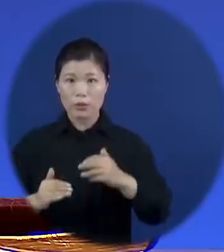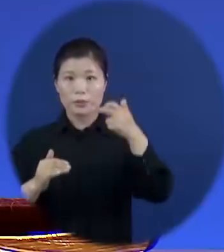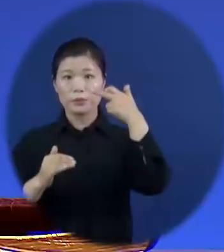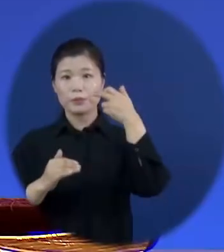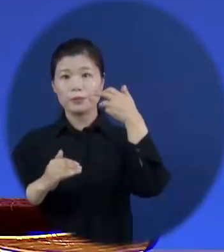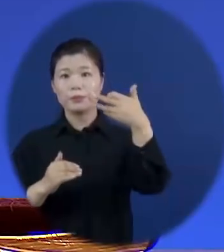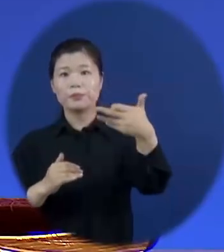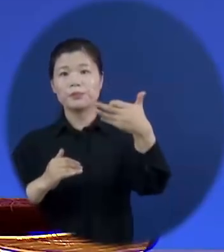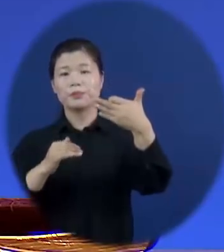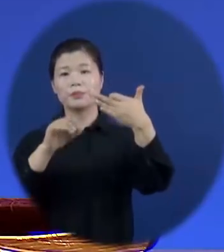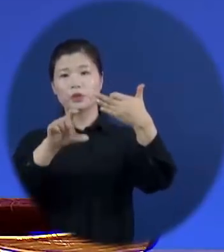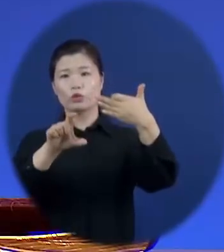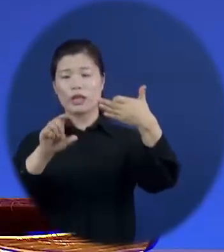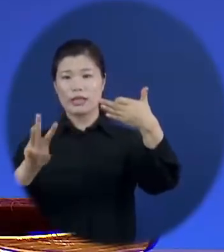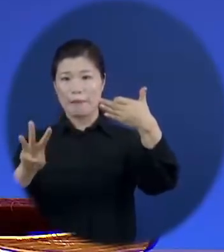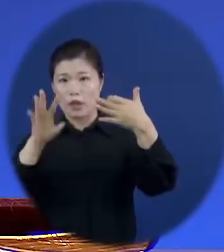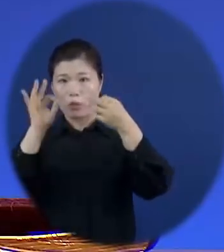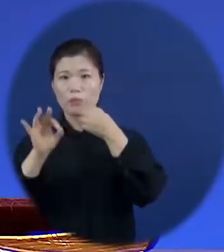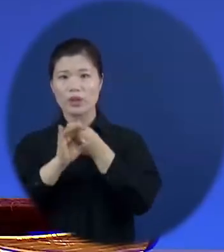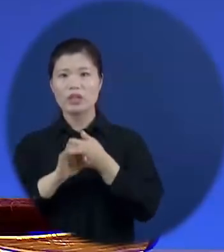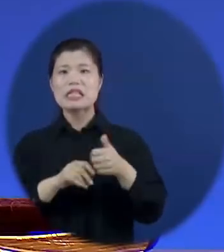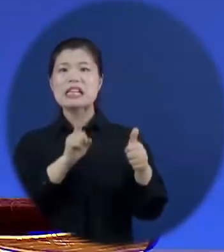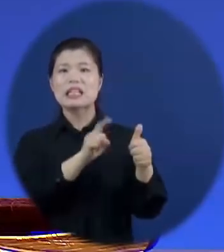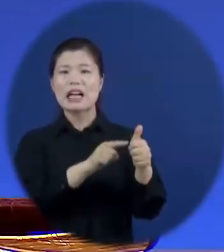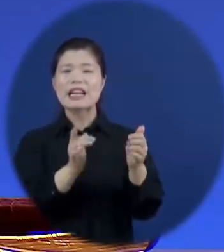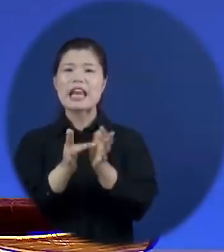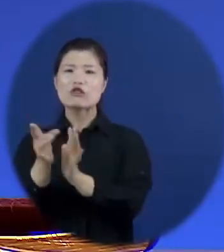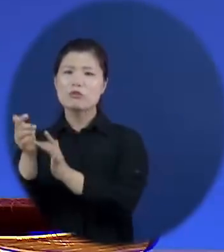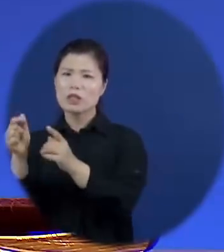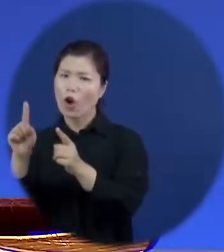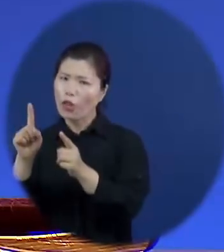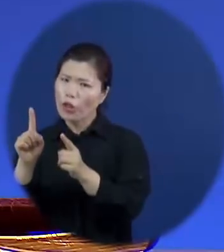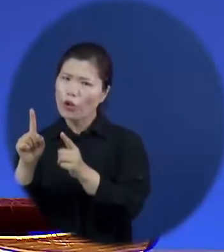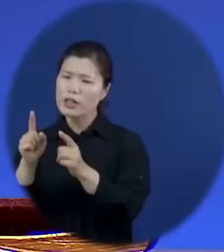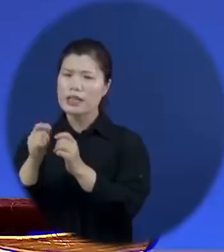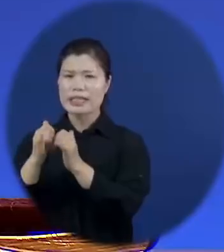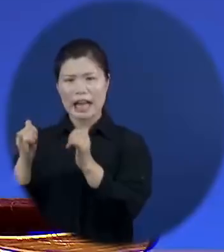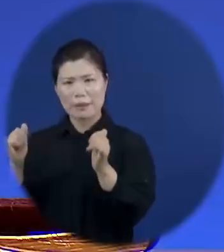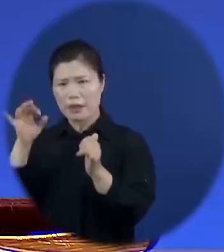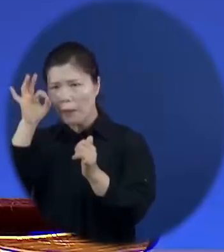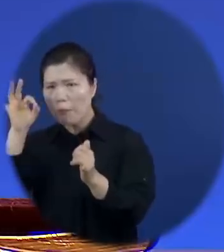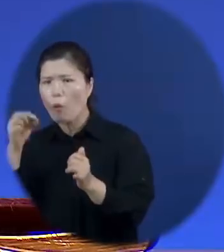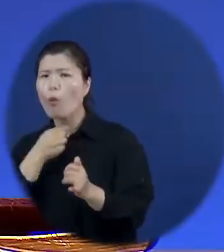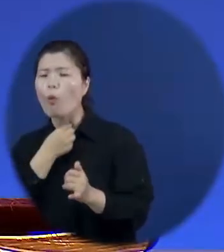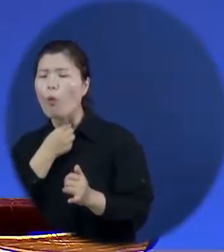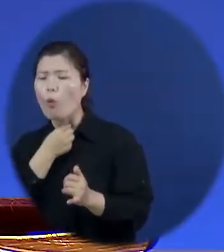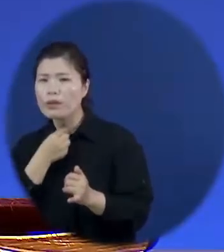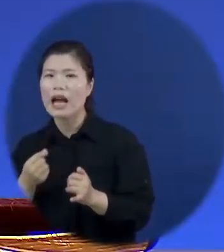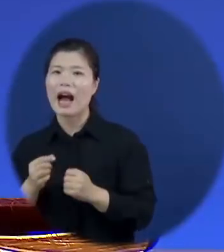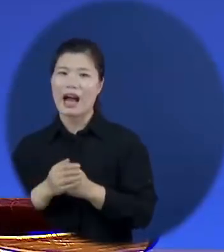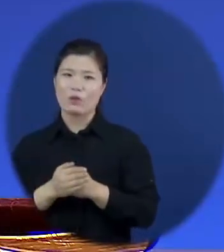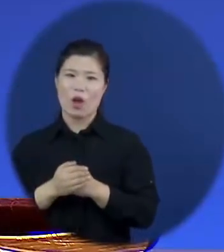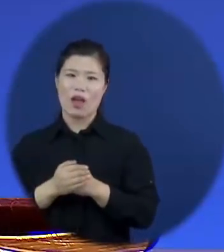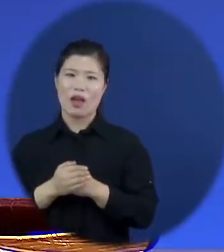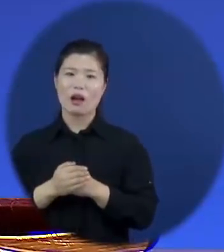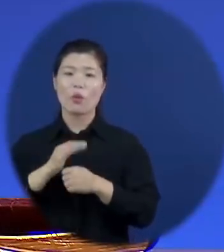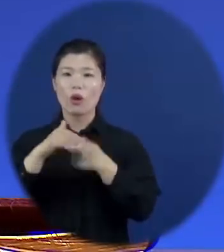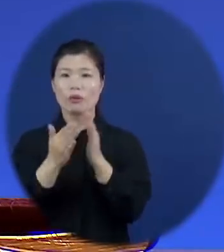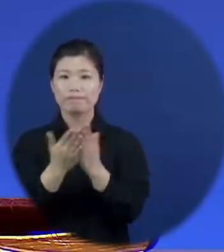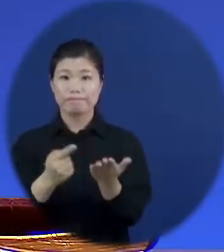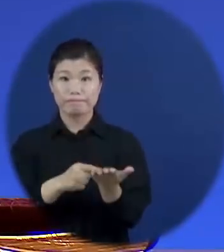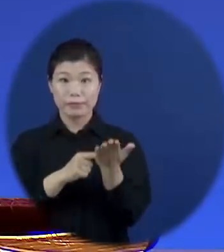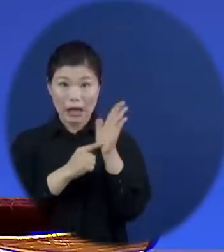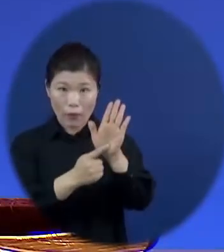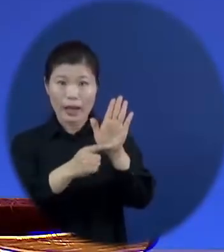3절 말씀을 보면은 그가 예수께서 어떠한 사람인가 하여 보고자 하되라고